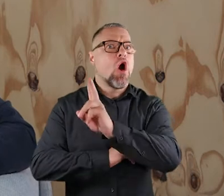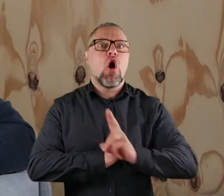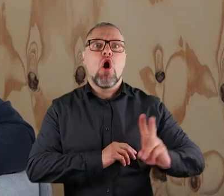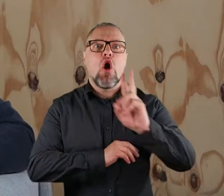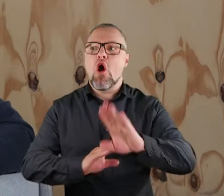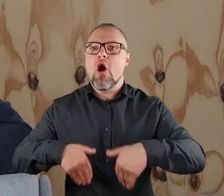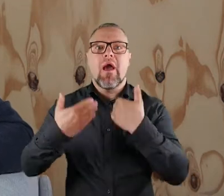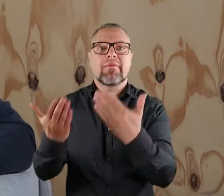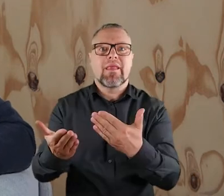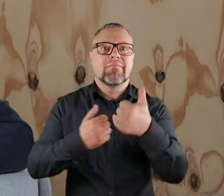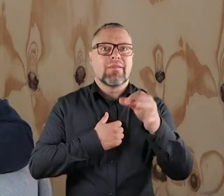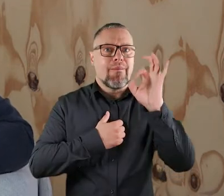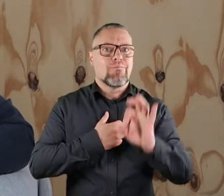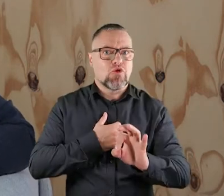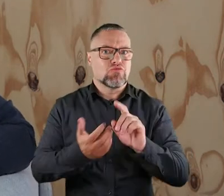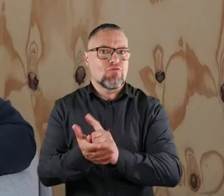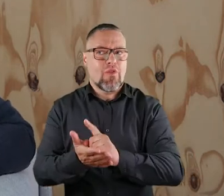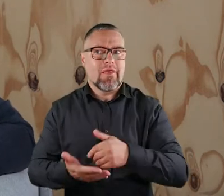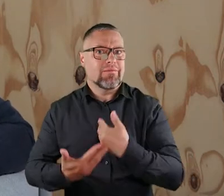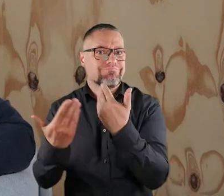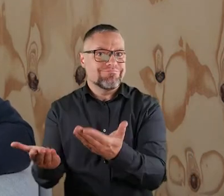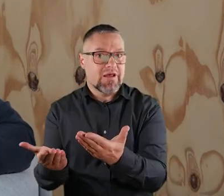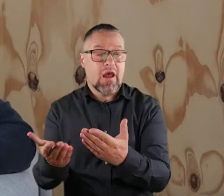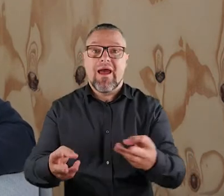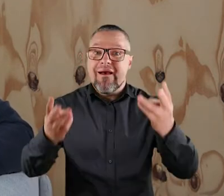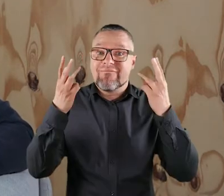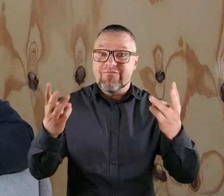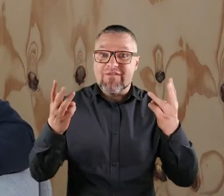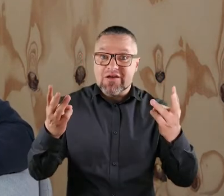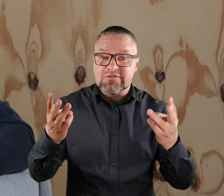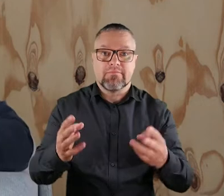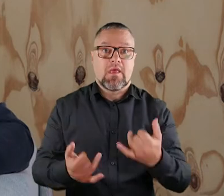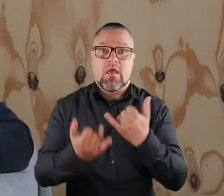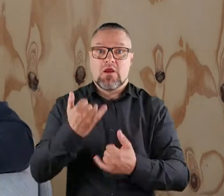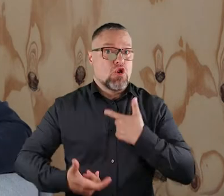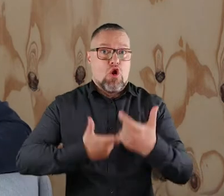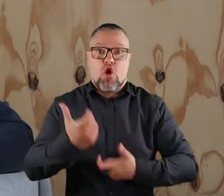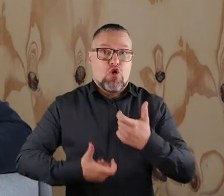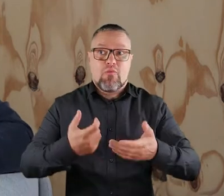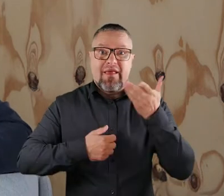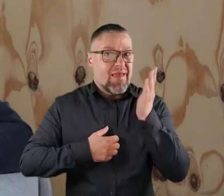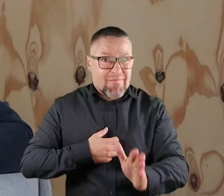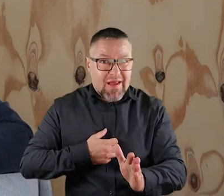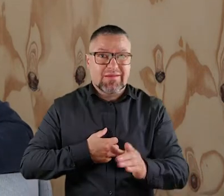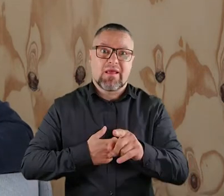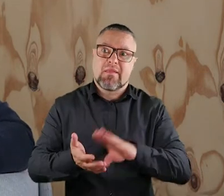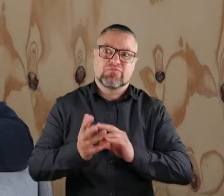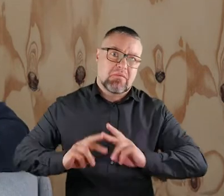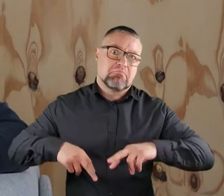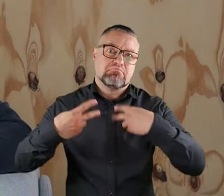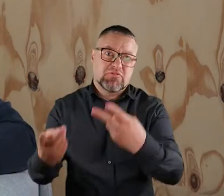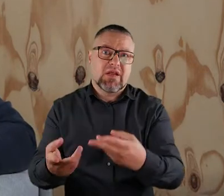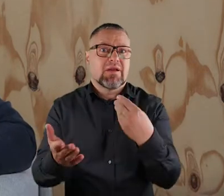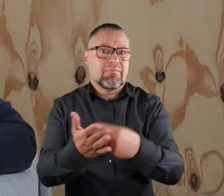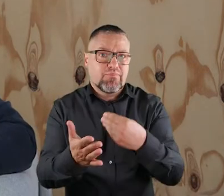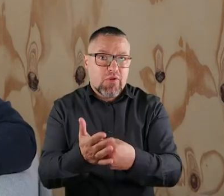kogo trafi ta część Państwa podatku dochodowego. A co ważne, brak podjęcia takiej decyzji o tym, żeby